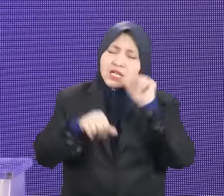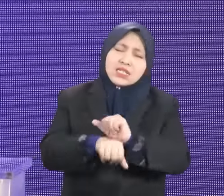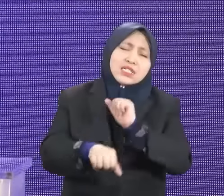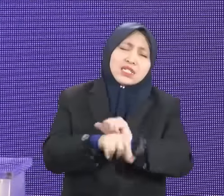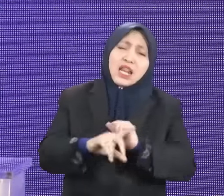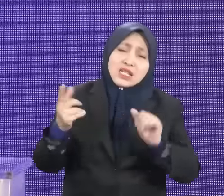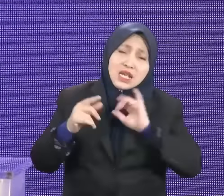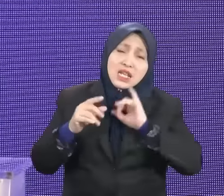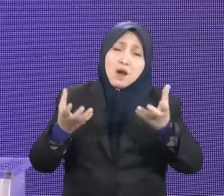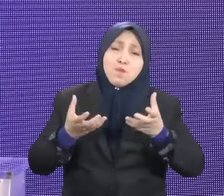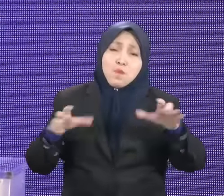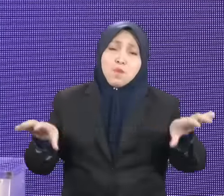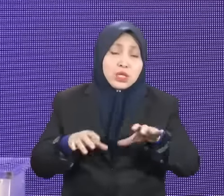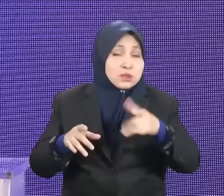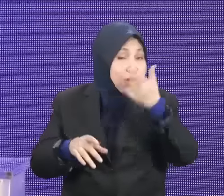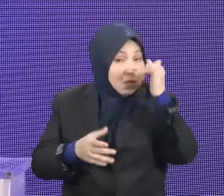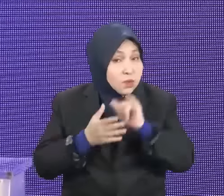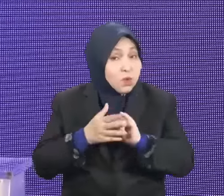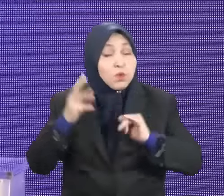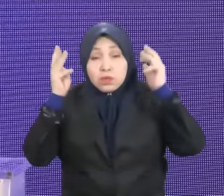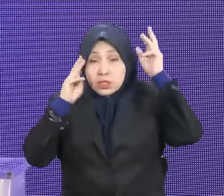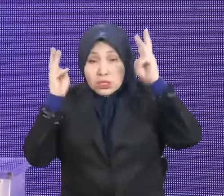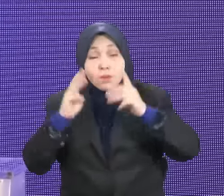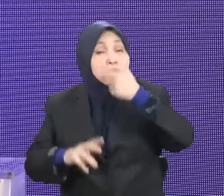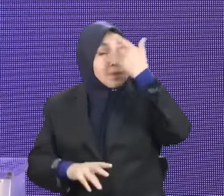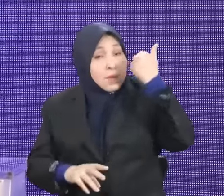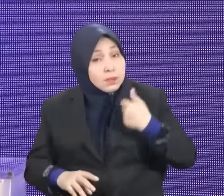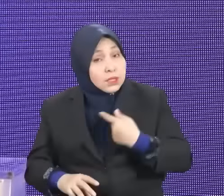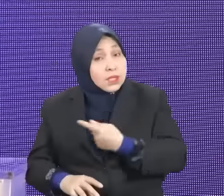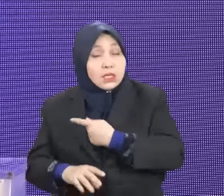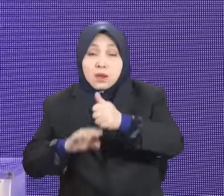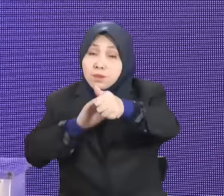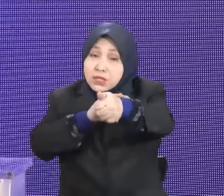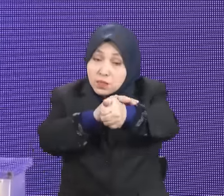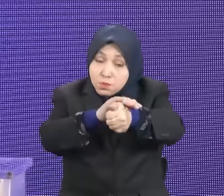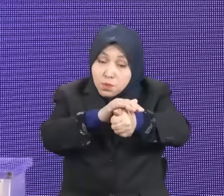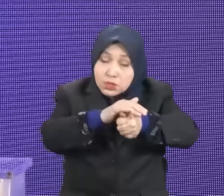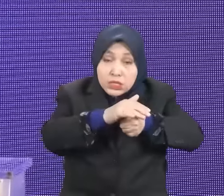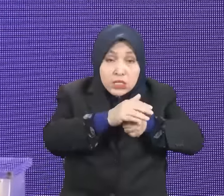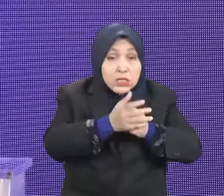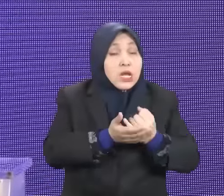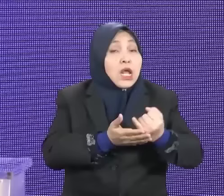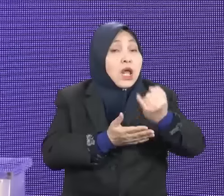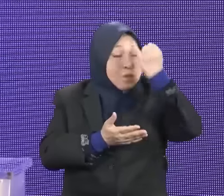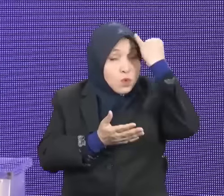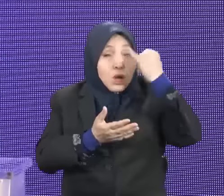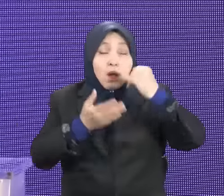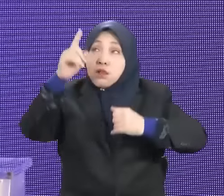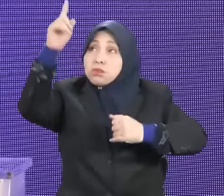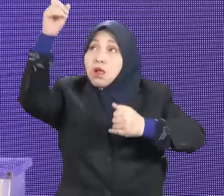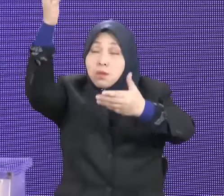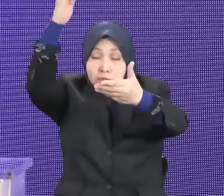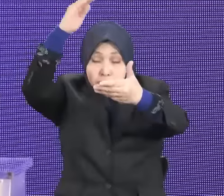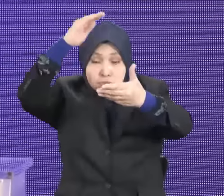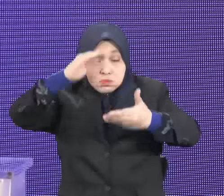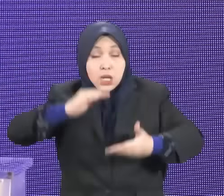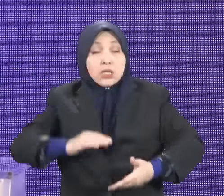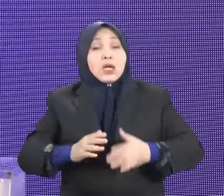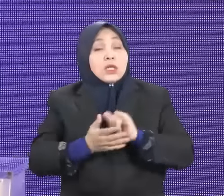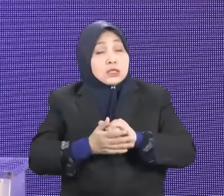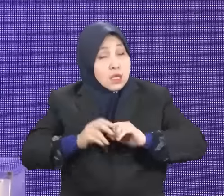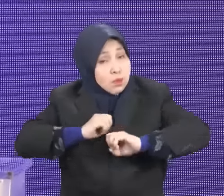buat berani itu menyebabkan kita menyembunyikan ilmu yang Allah bekalkan Oke ini adalah sebagai satu